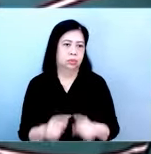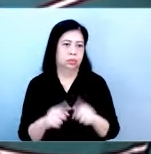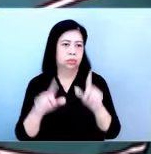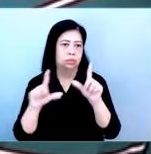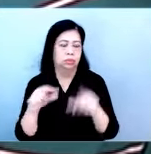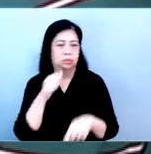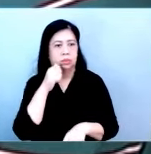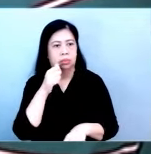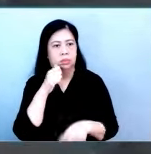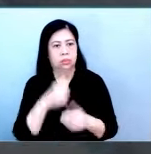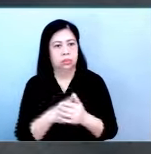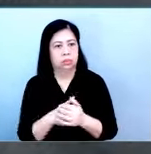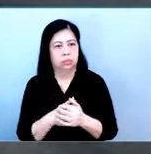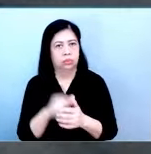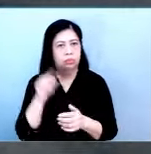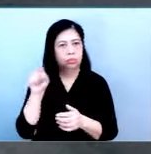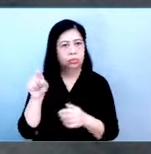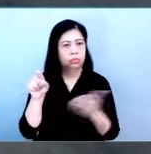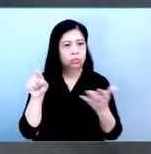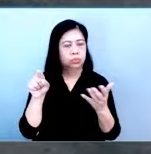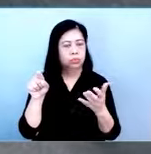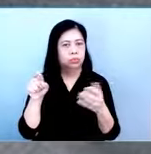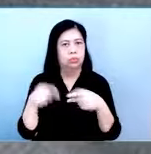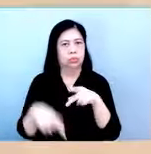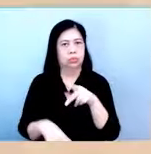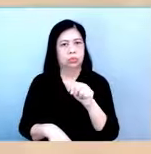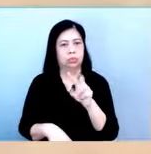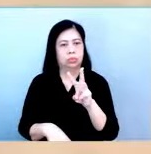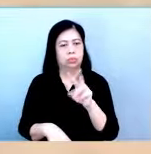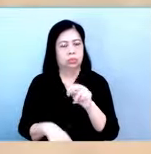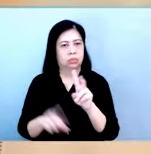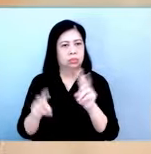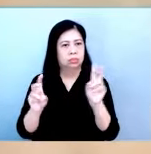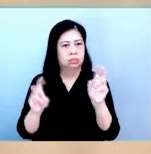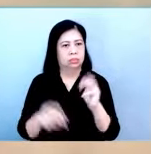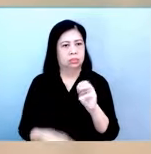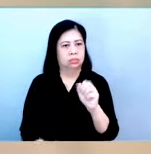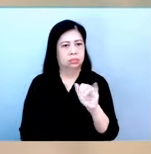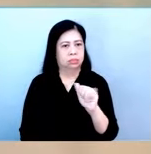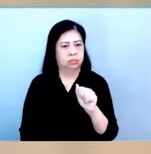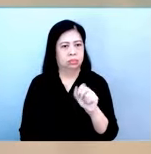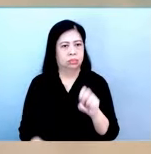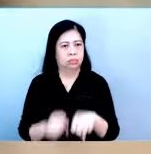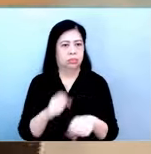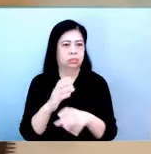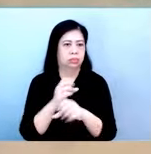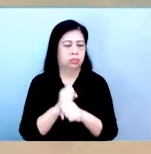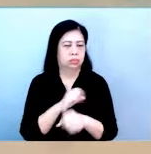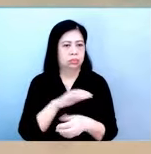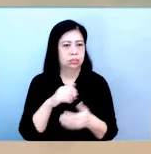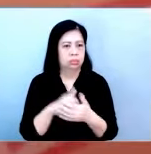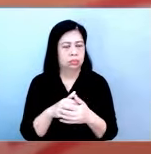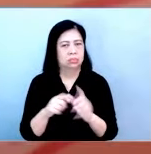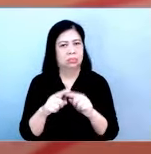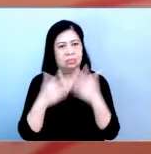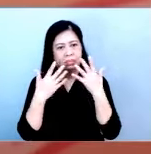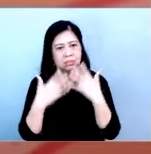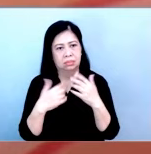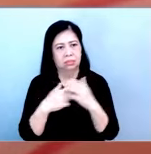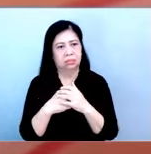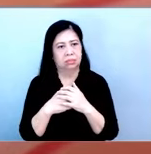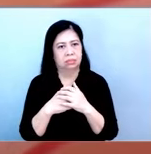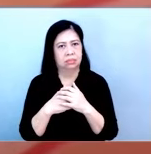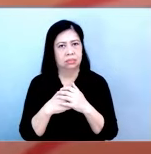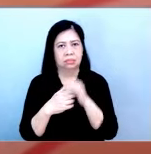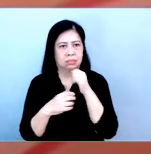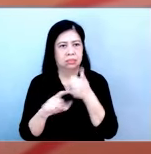babae, itinuro niya kung saan pinagsasanla ang mga sasakyan ni alias Maya, kaya narecover ang mga ito sa kasamaang palad. Hindi